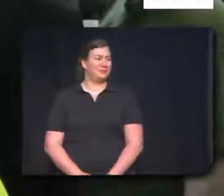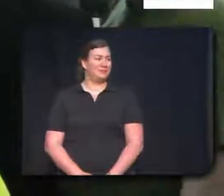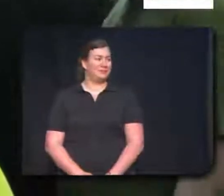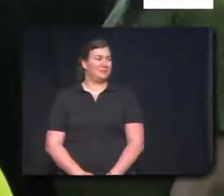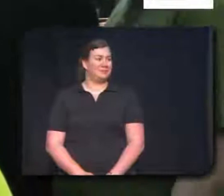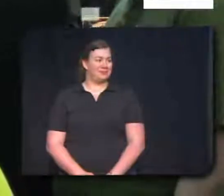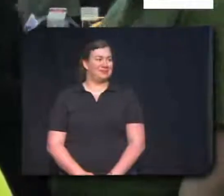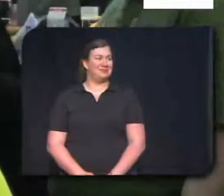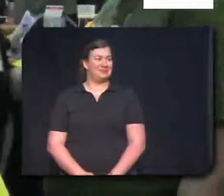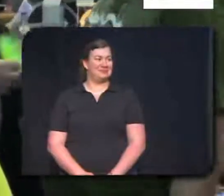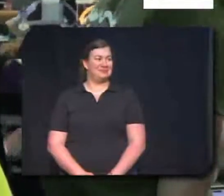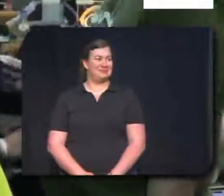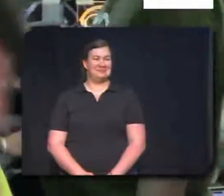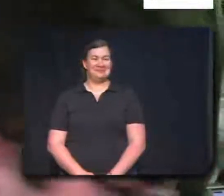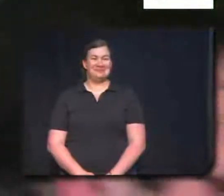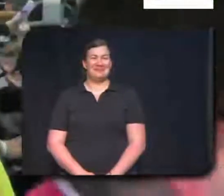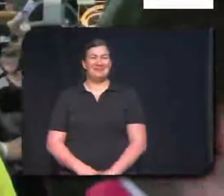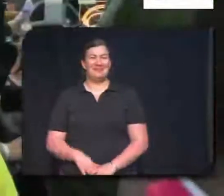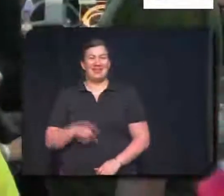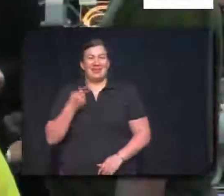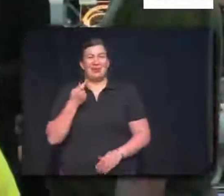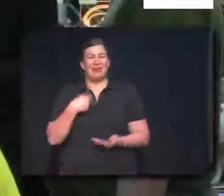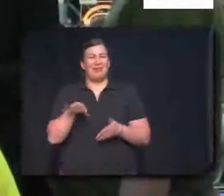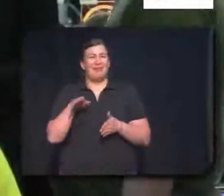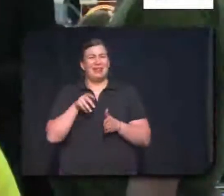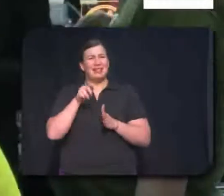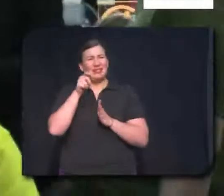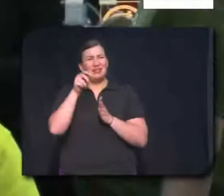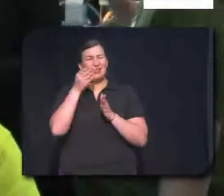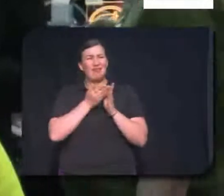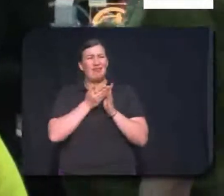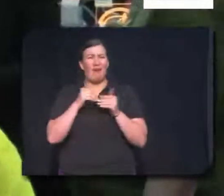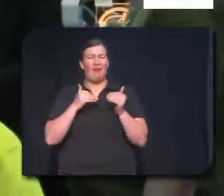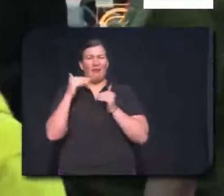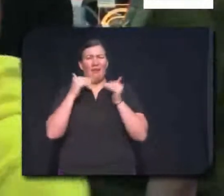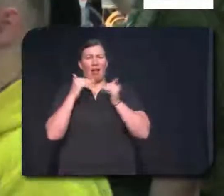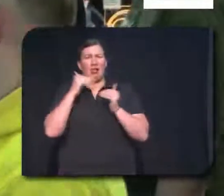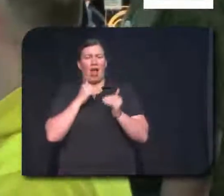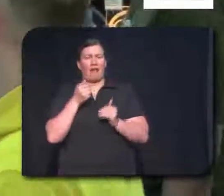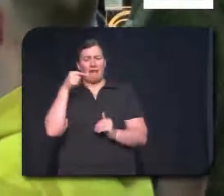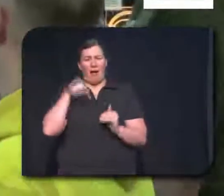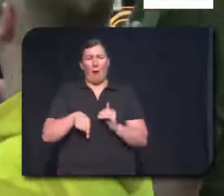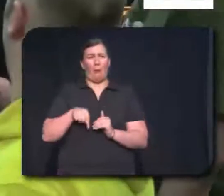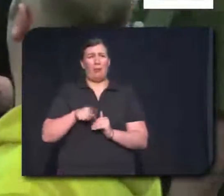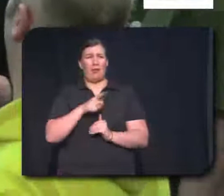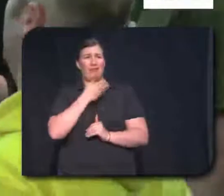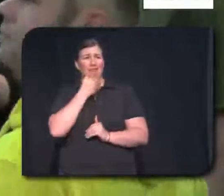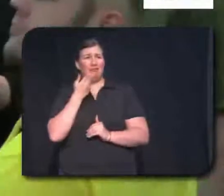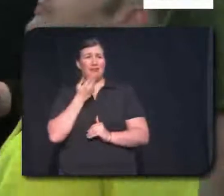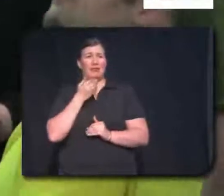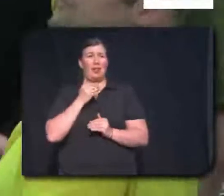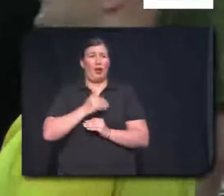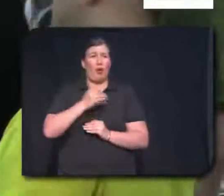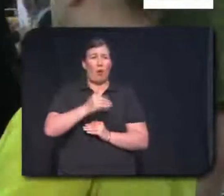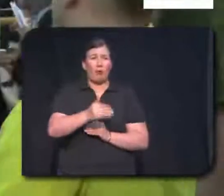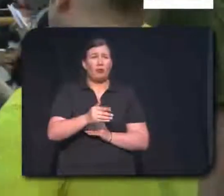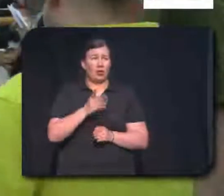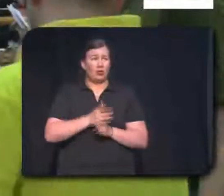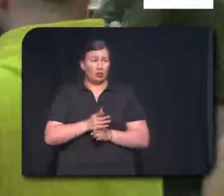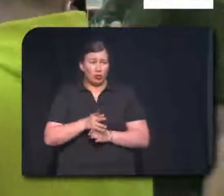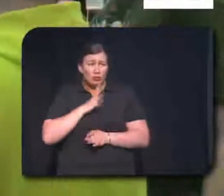du hast die Striche machen und vergleichen lassen dass die die hinter dir nicht öfter also weniger oft geredet haben als